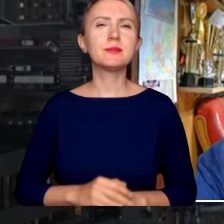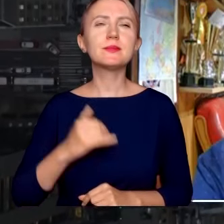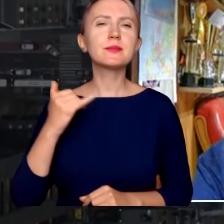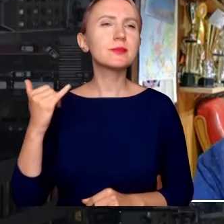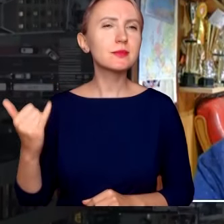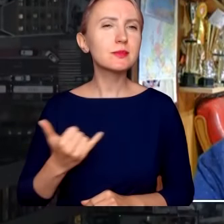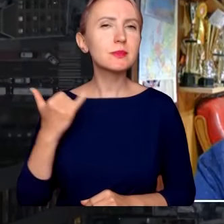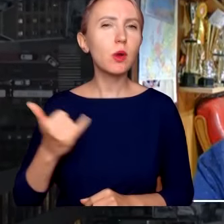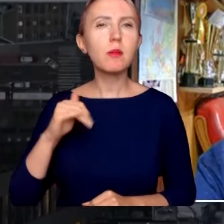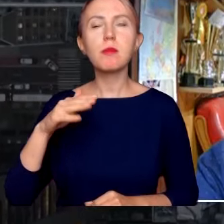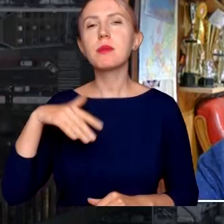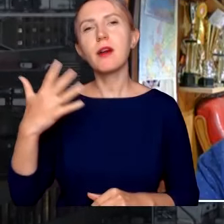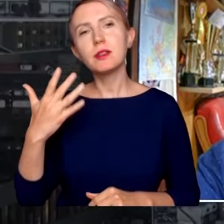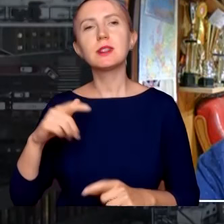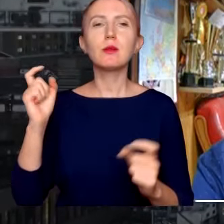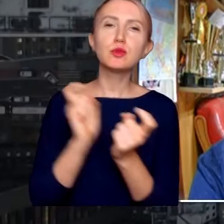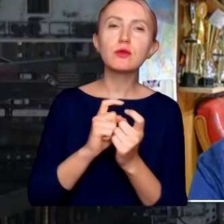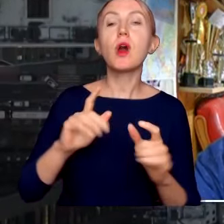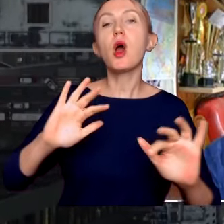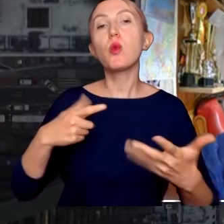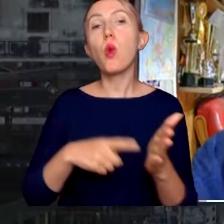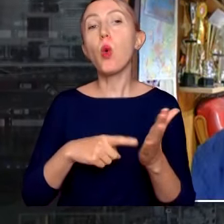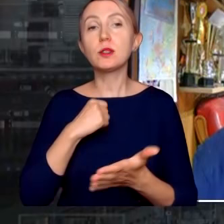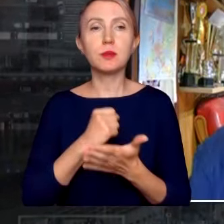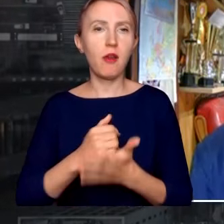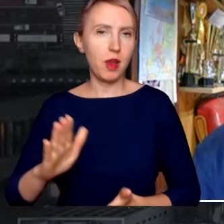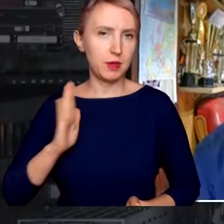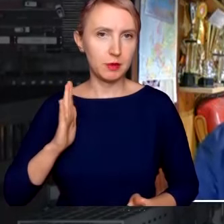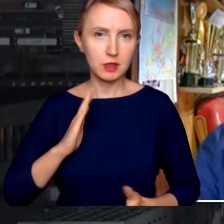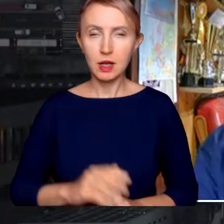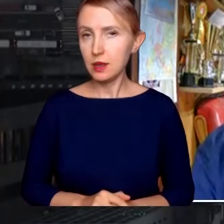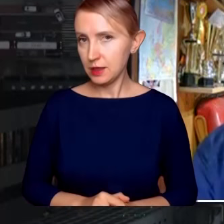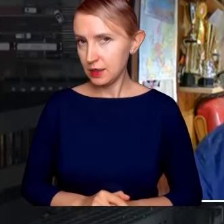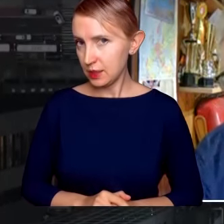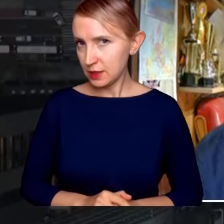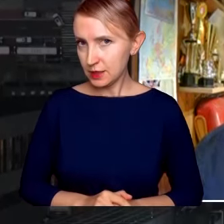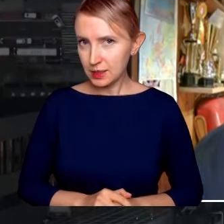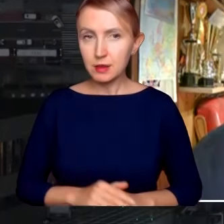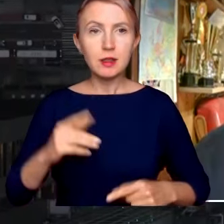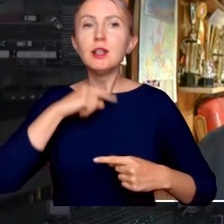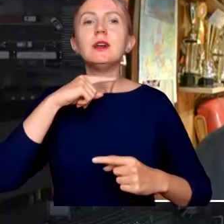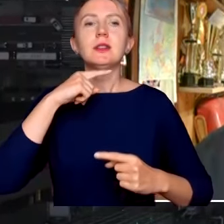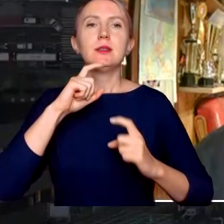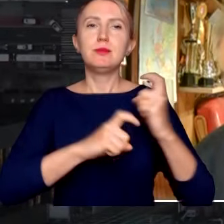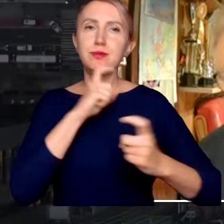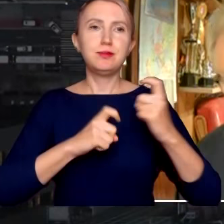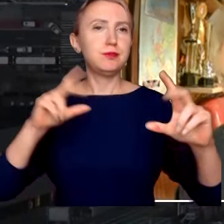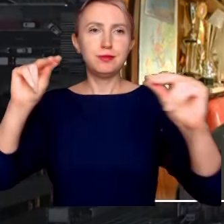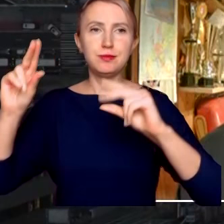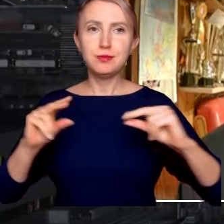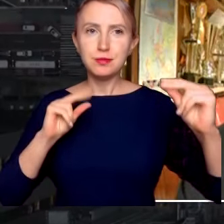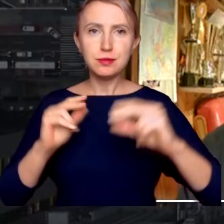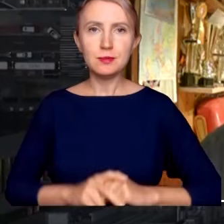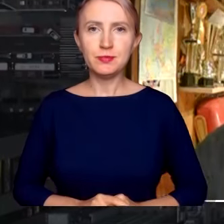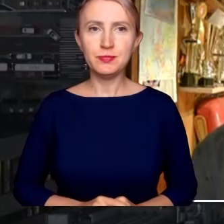słuchają. Prawica przeciwko, a chodzi o nasze bezpieczeństwo. Kupiłbym pani bilet na bardzo jedną stronę dziękuję do strefy jakiejś no-go, do Marsylii